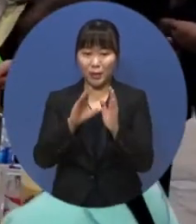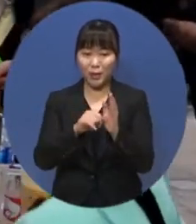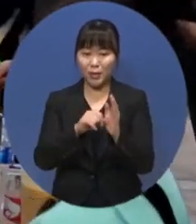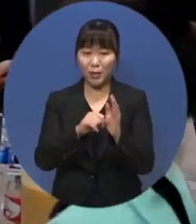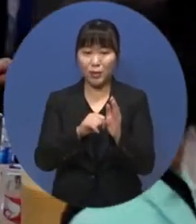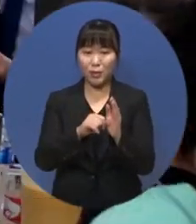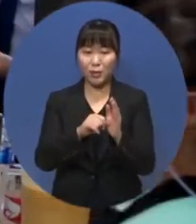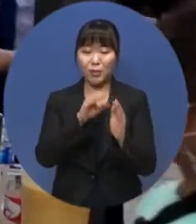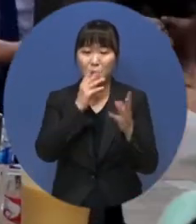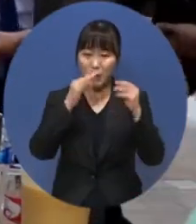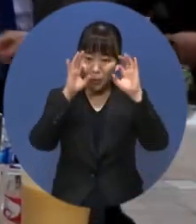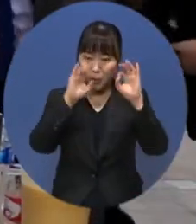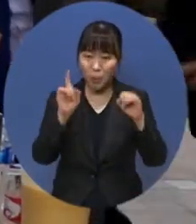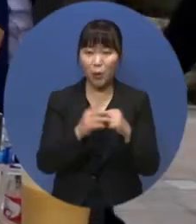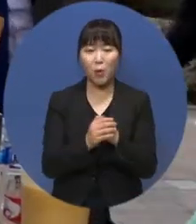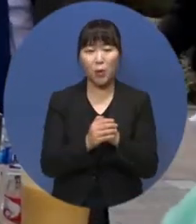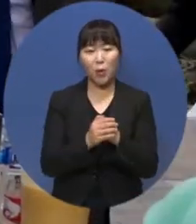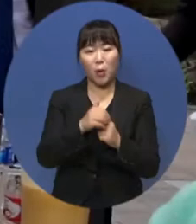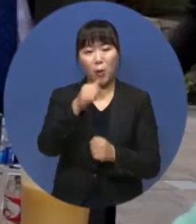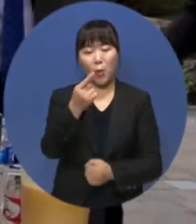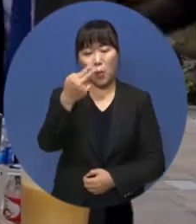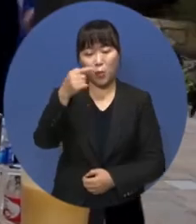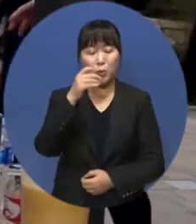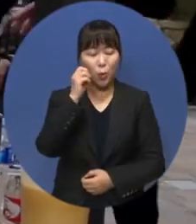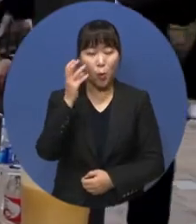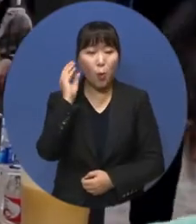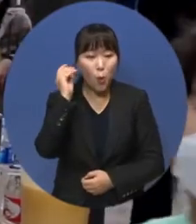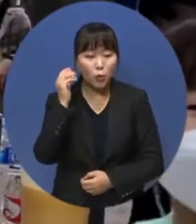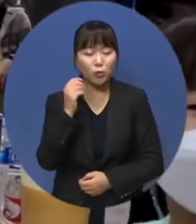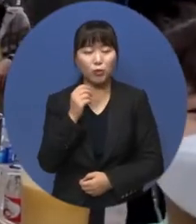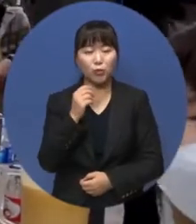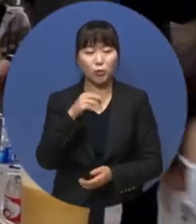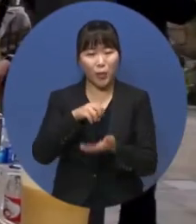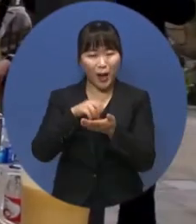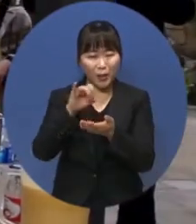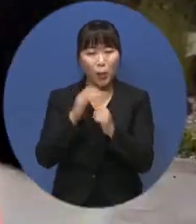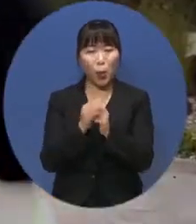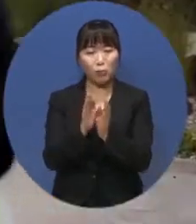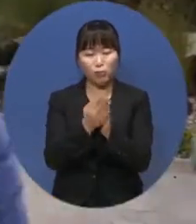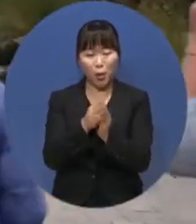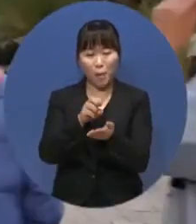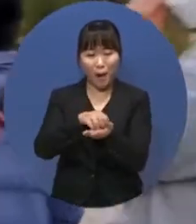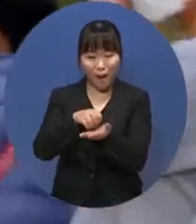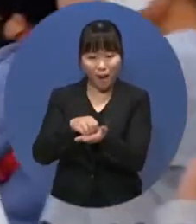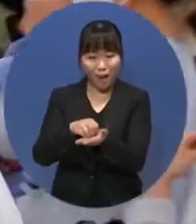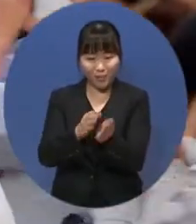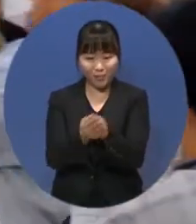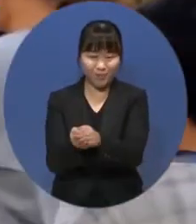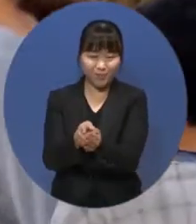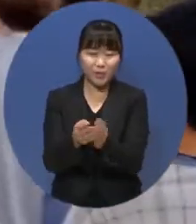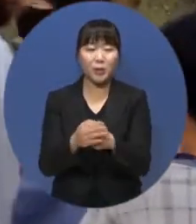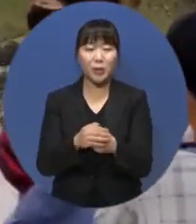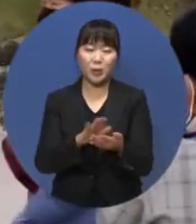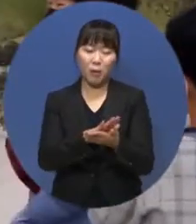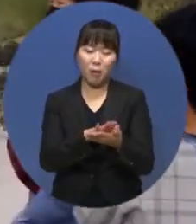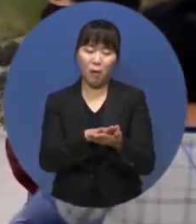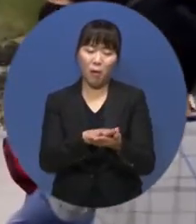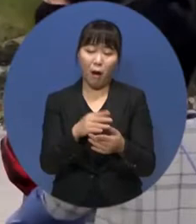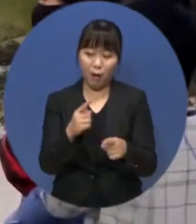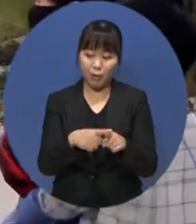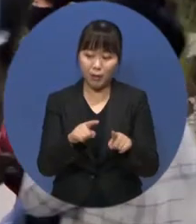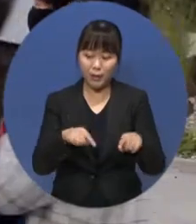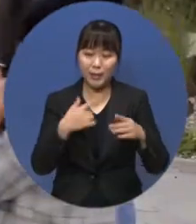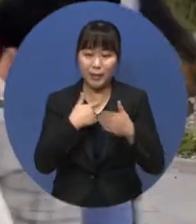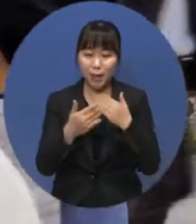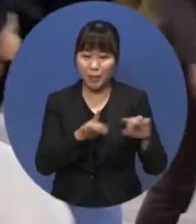꽃은 역시 호두과자, 붕어빵 굽기 체험이었습니다. 놀이터에서 놀다가 체험에